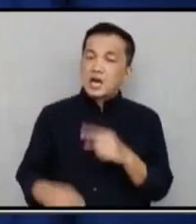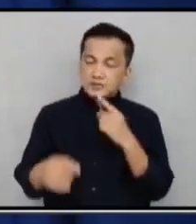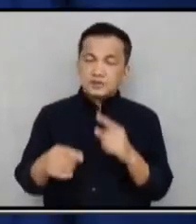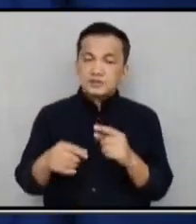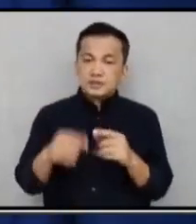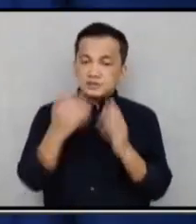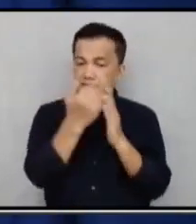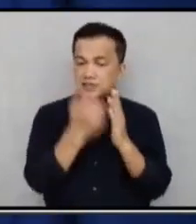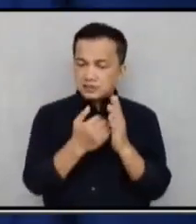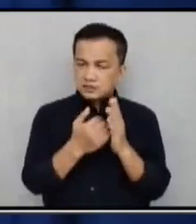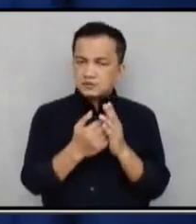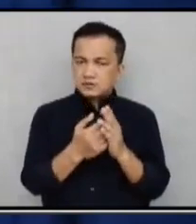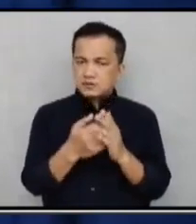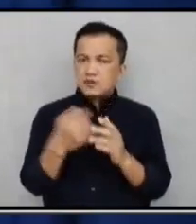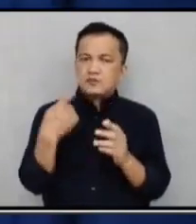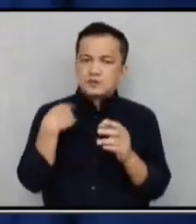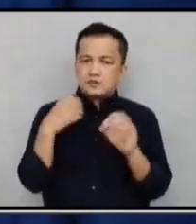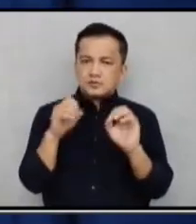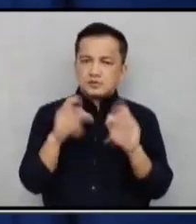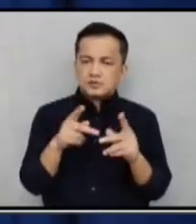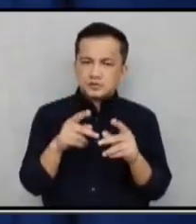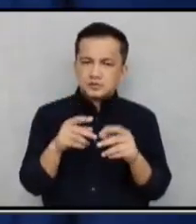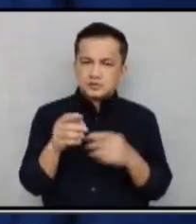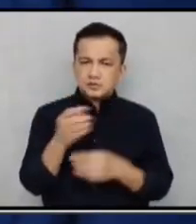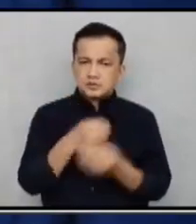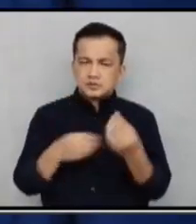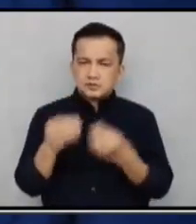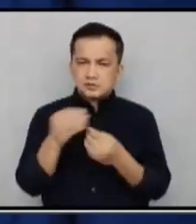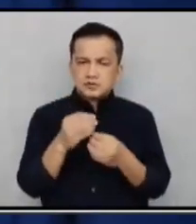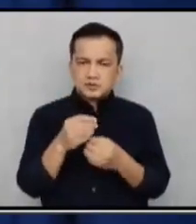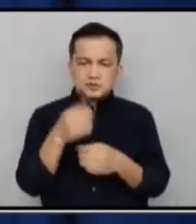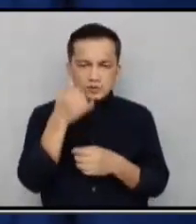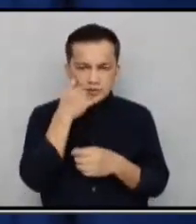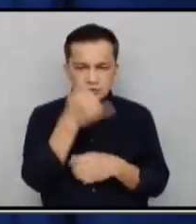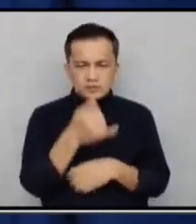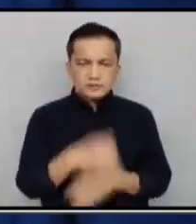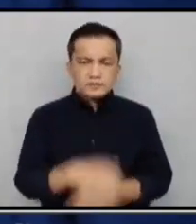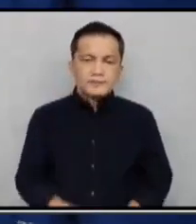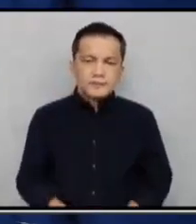ng pagkakataon na makatransact namin through phone,